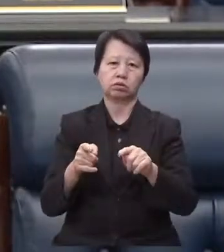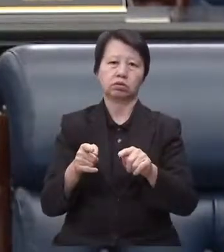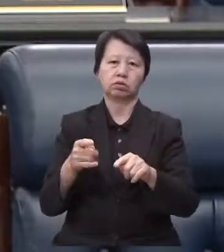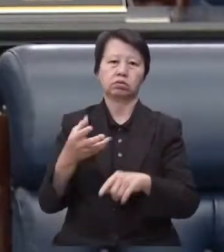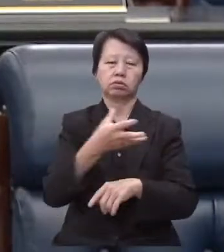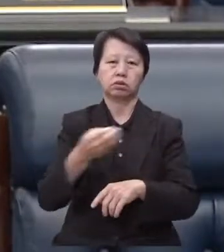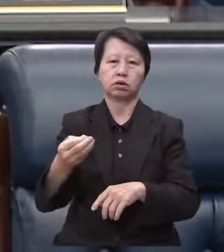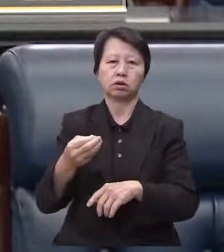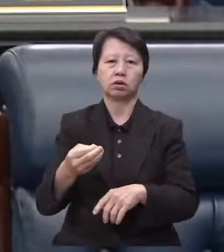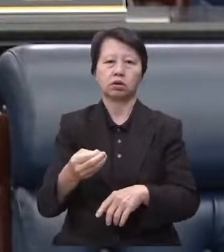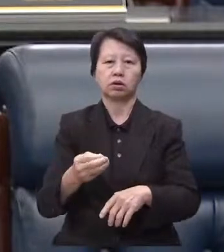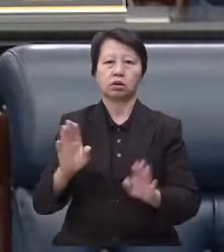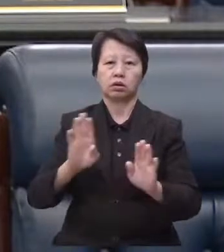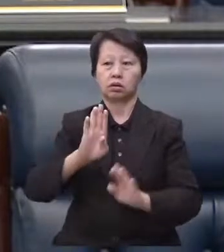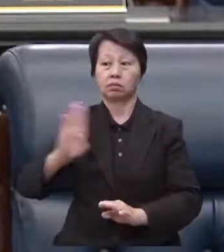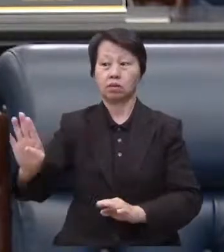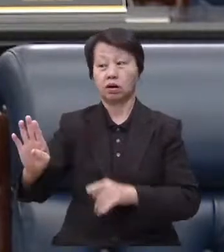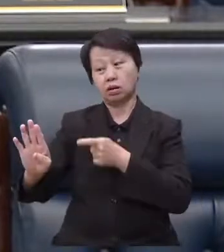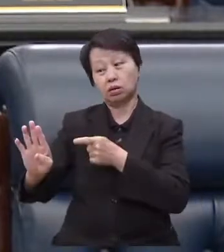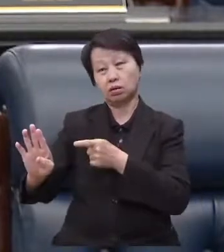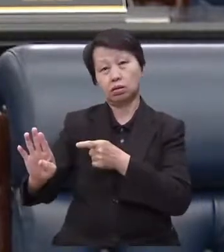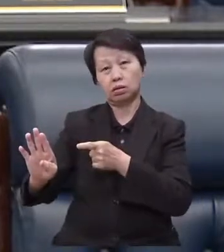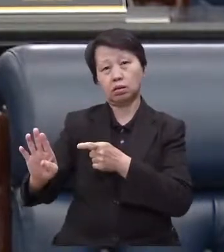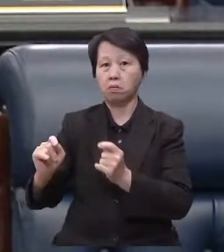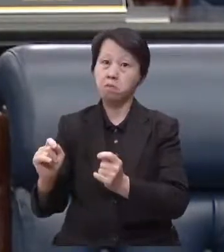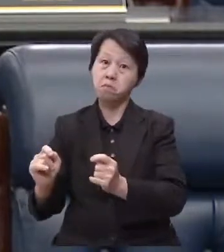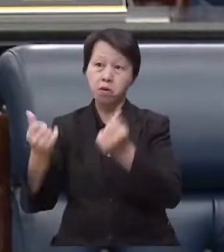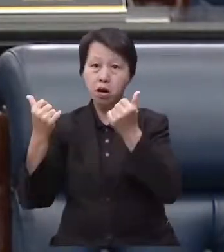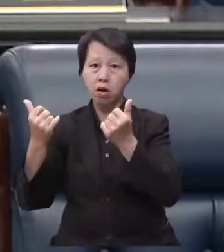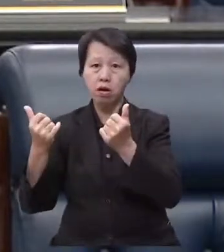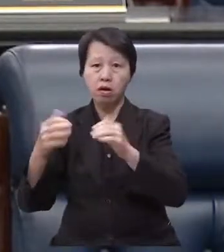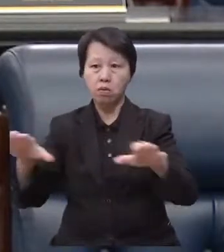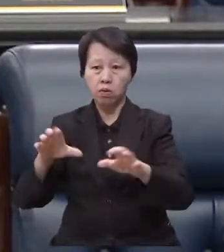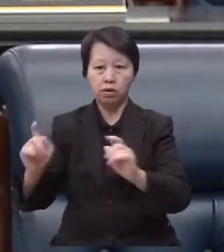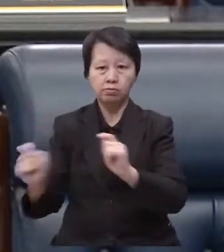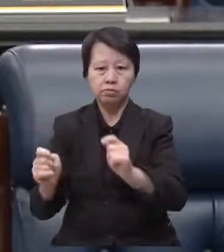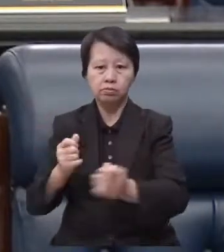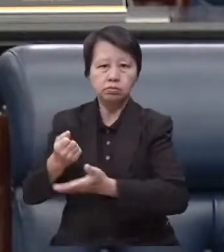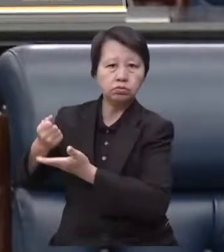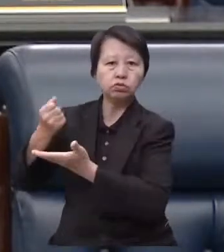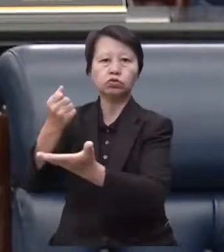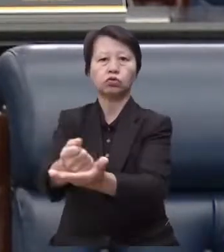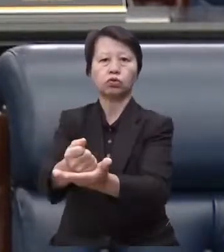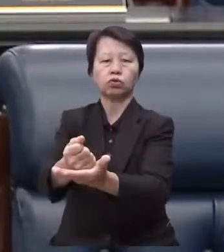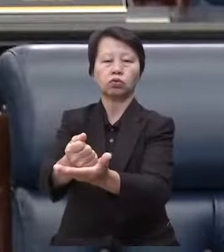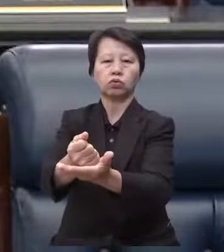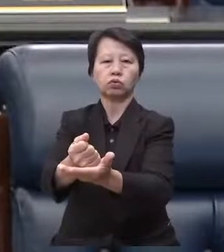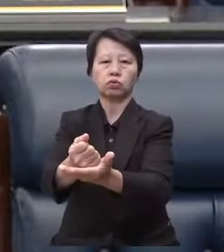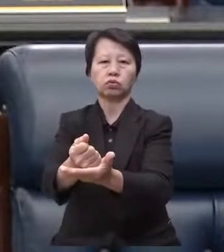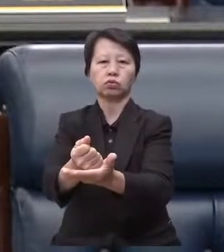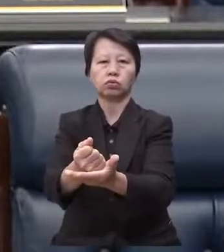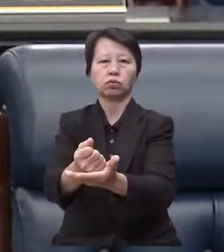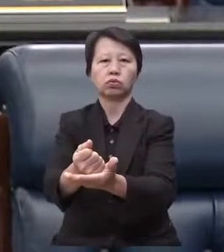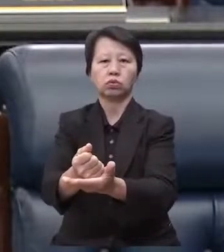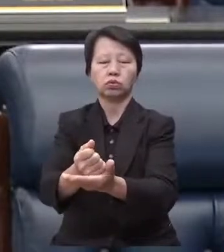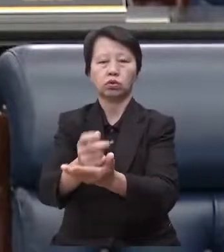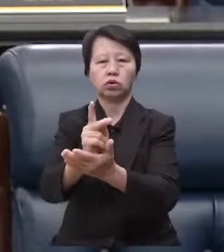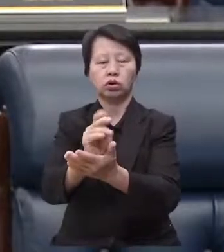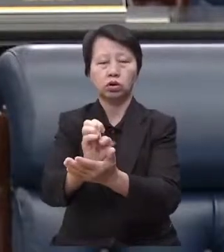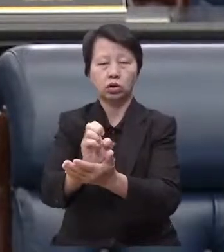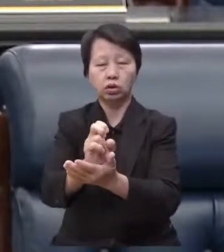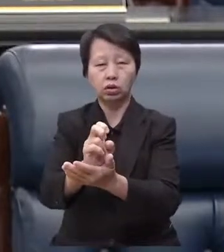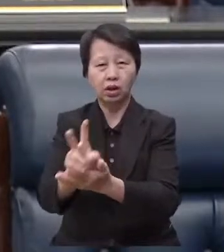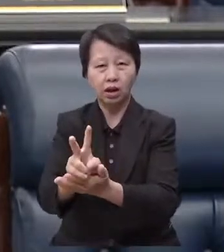kala pihak Barat dengan sempantas kilat mengambil tindakan dan membantu Kiev dalam